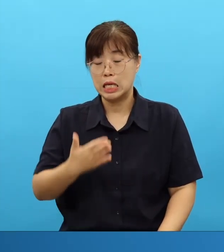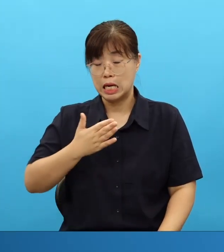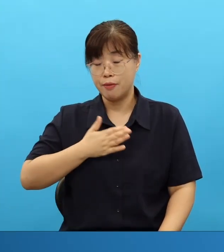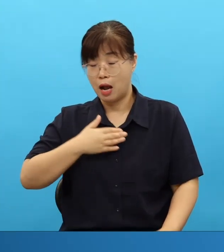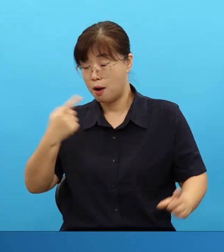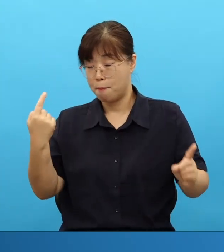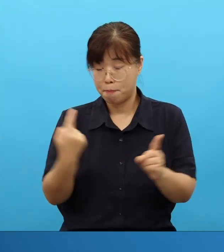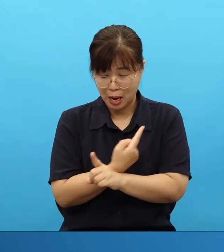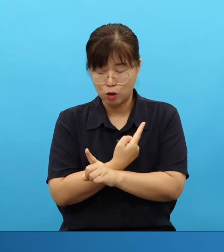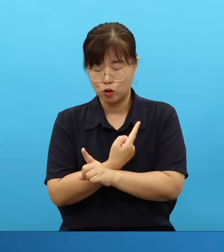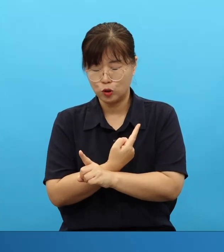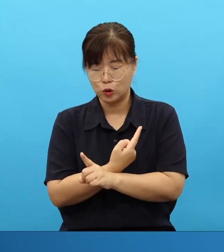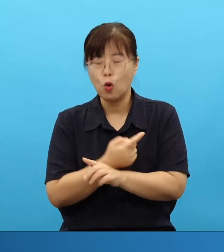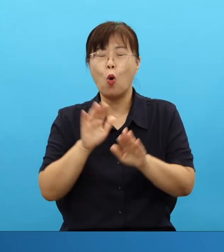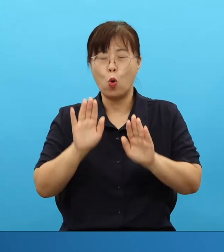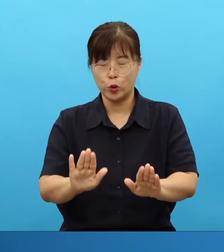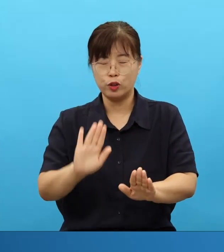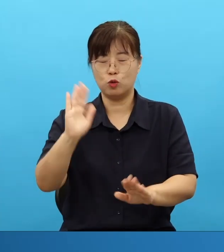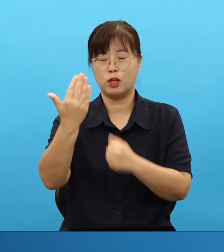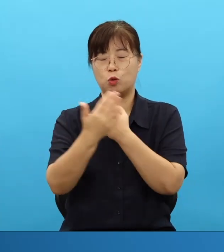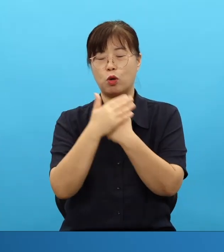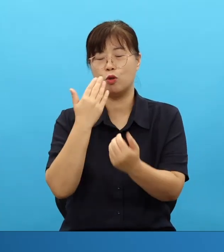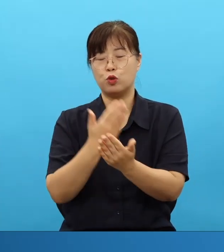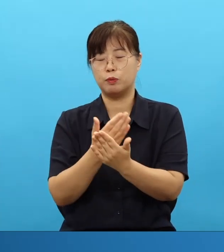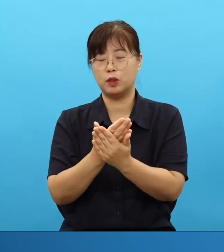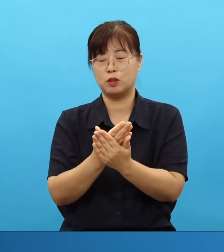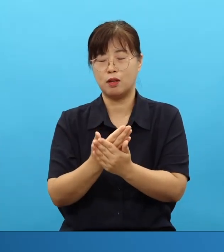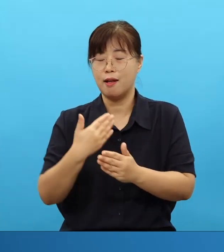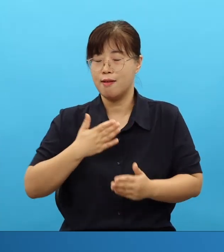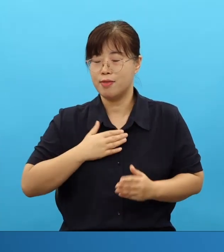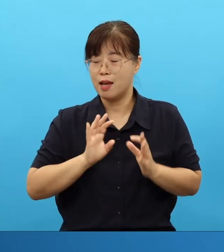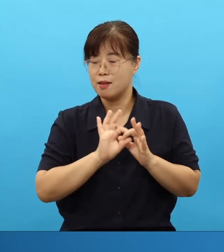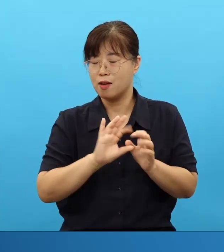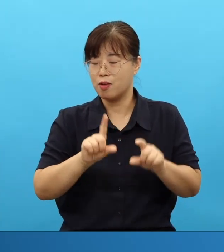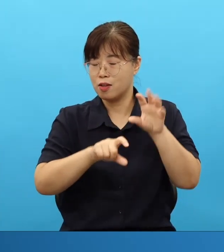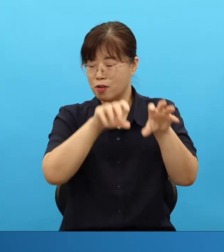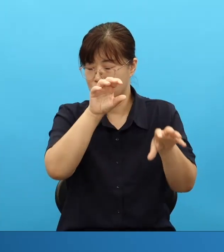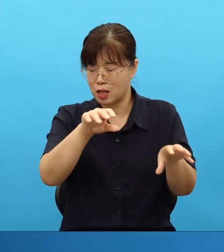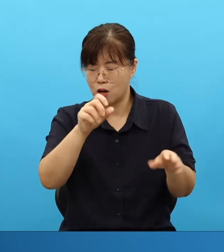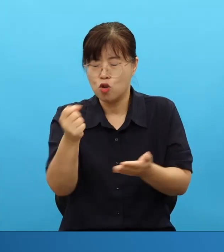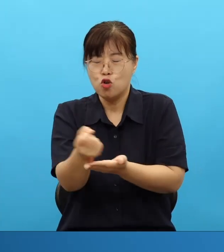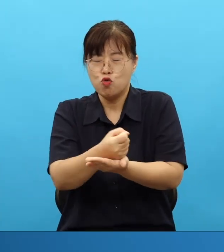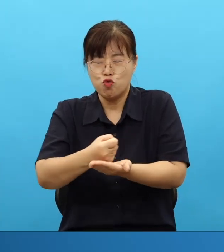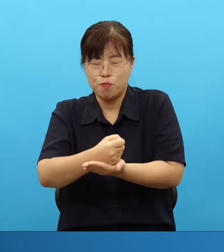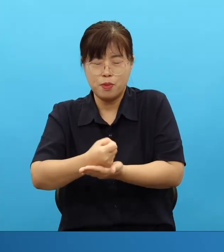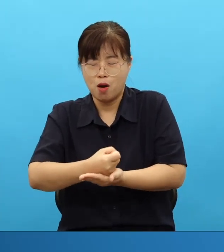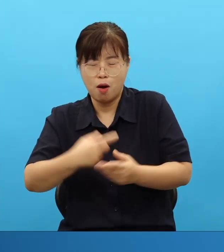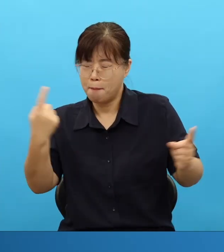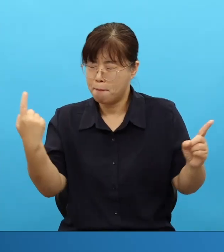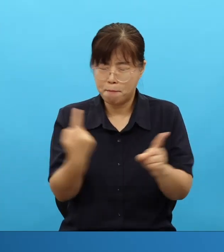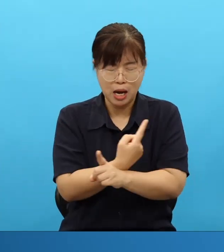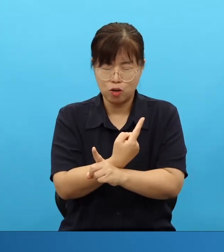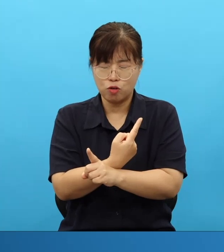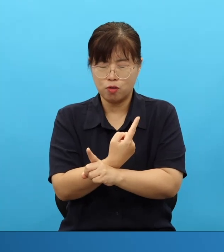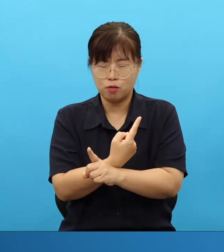시이 되해 을는 사 일어나게